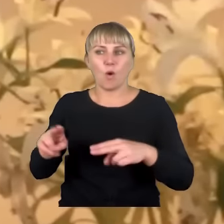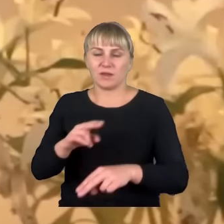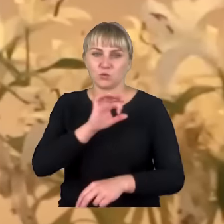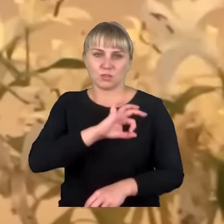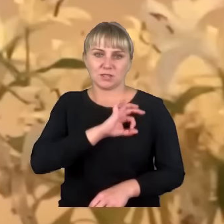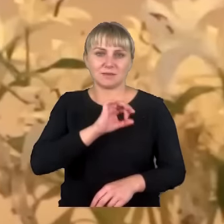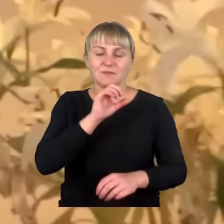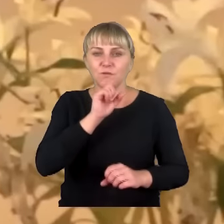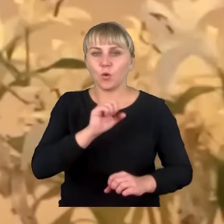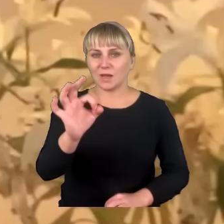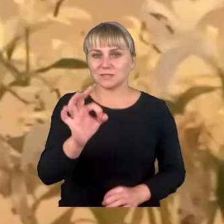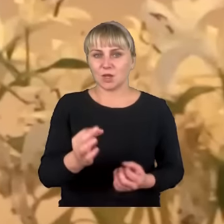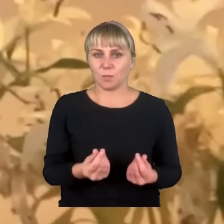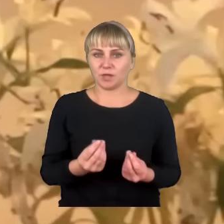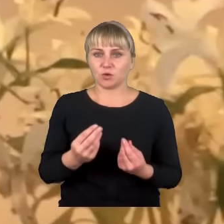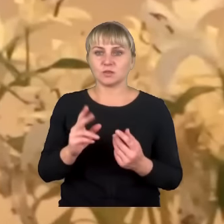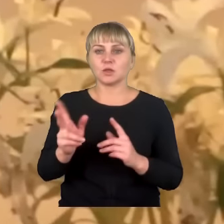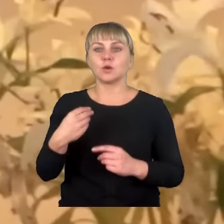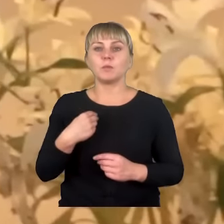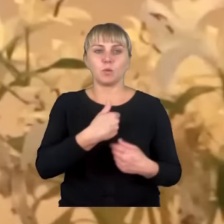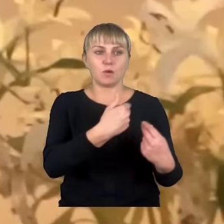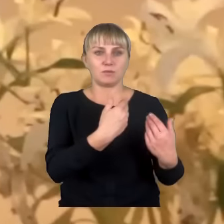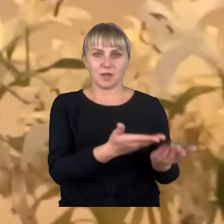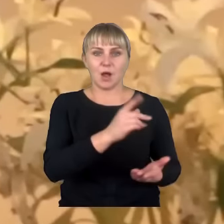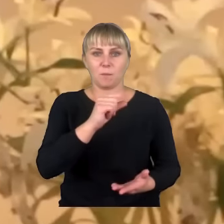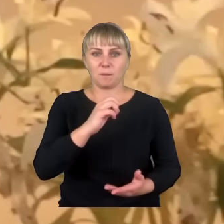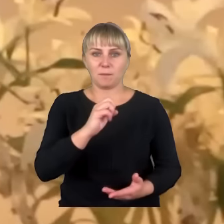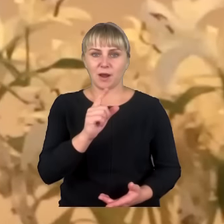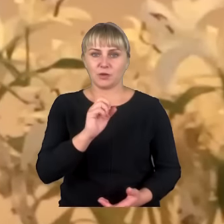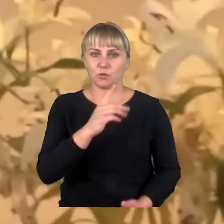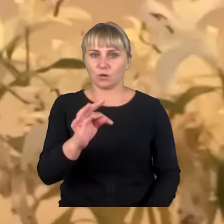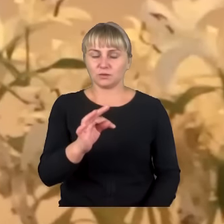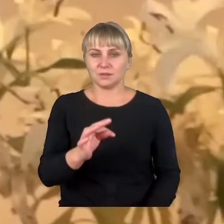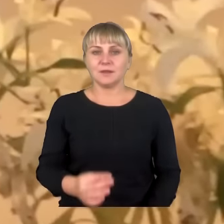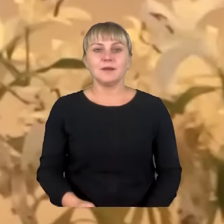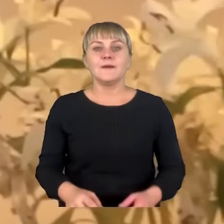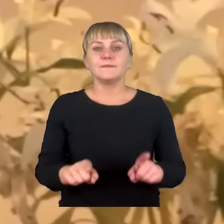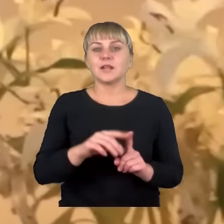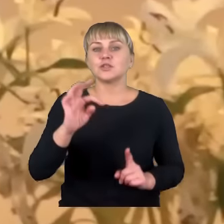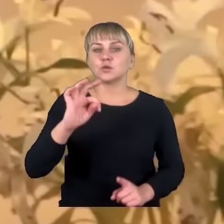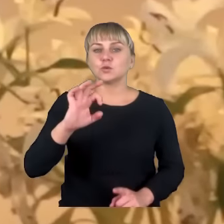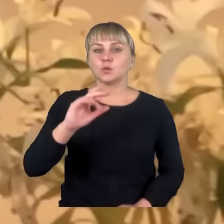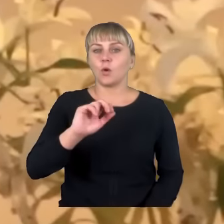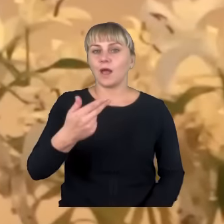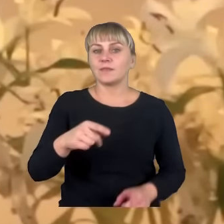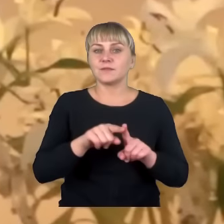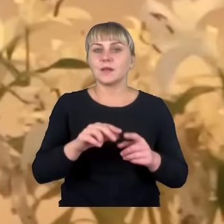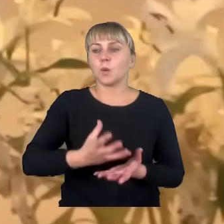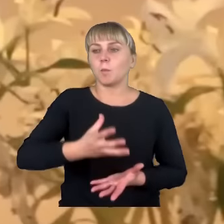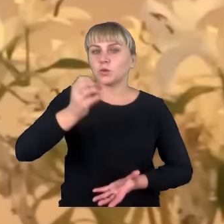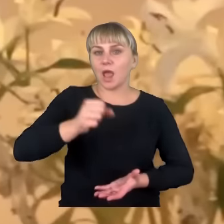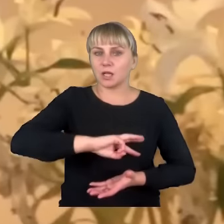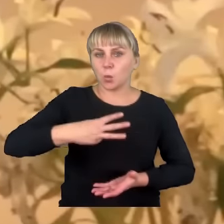pieniędzy nie oddano osobom, które pożyczyły Palikotowi, ale tak samo było z tokenami na butelki whisky. Ktoś mi inwestował pieniądze